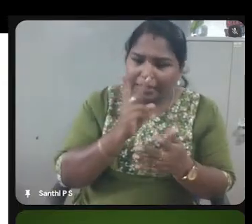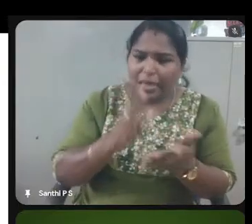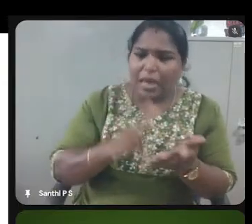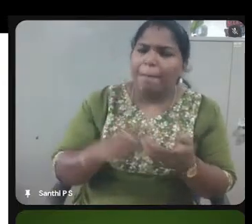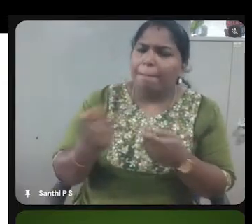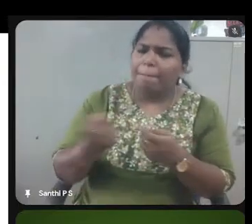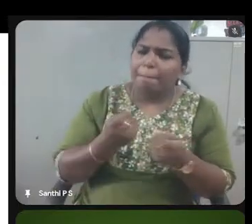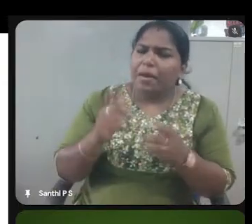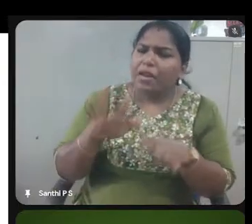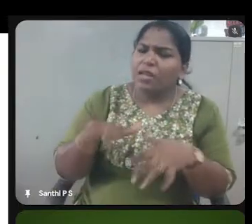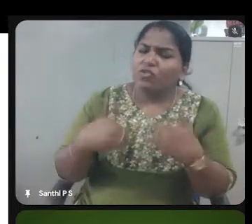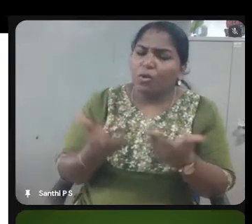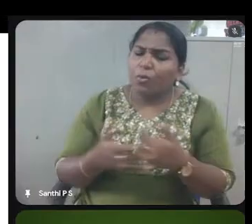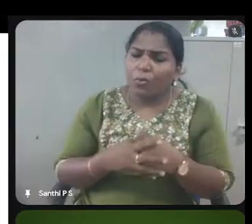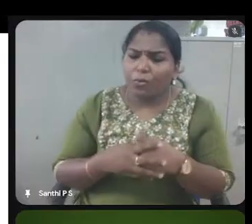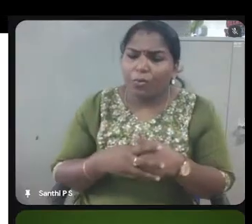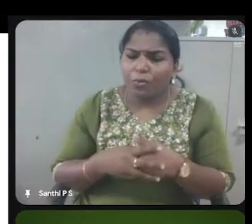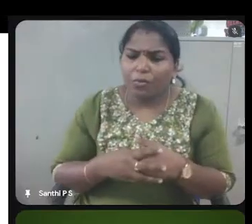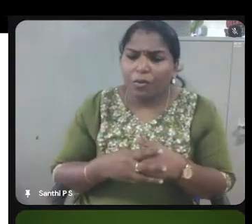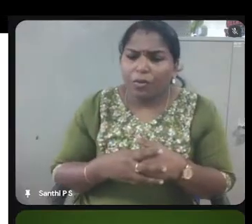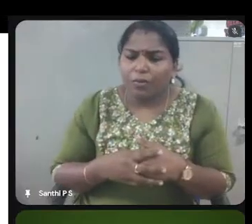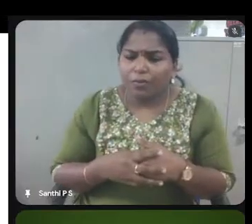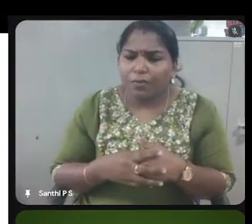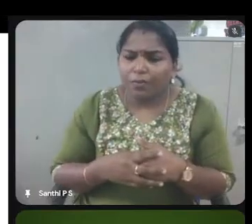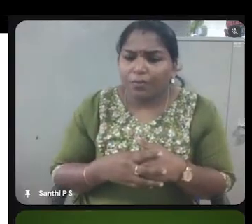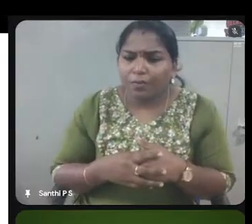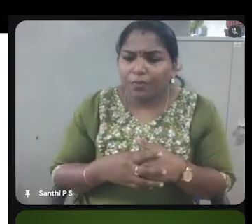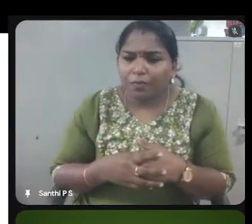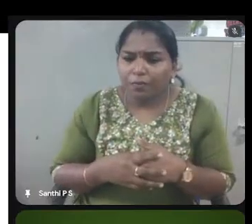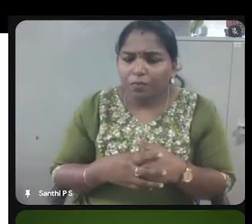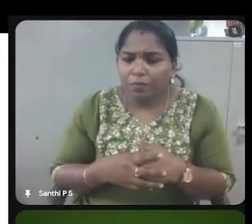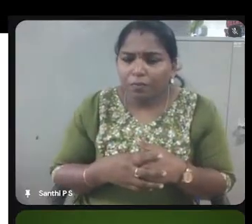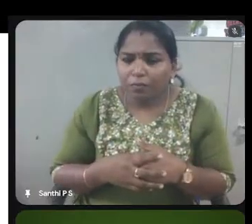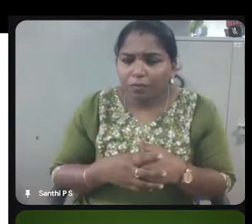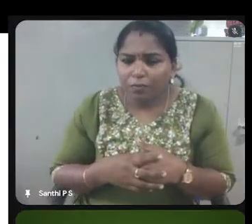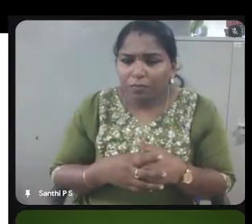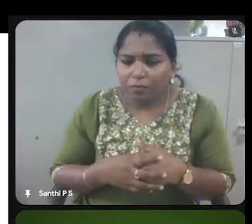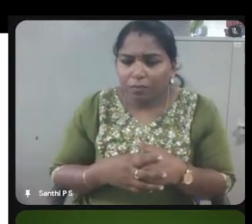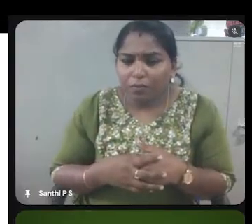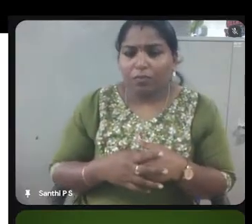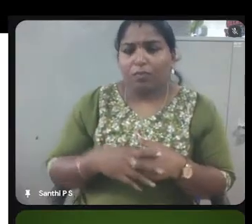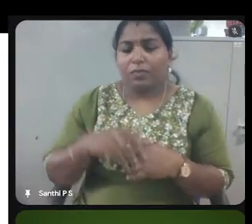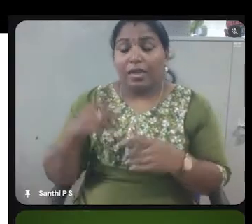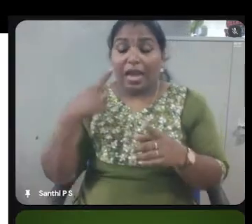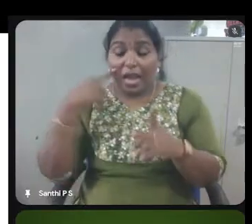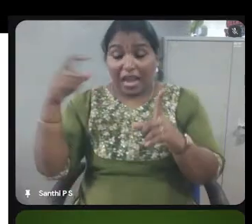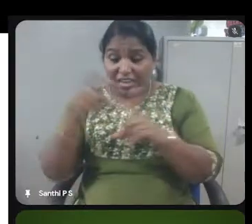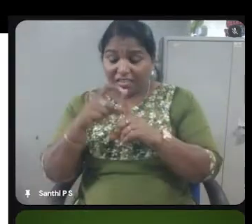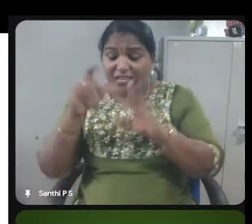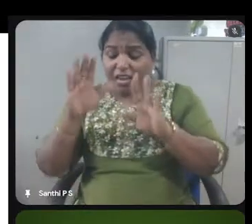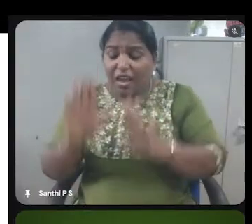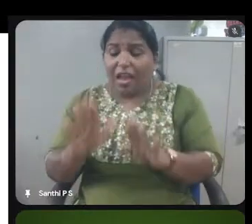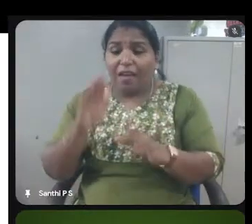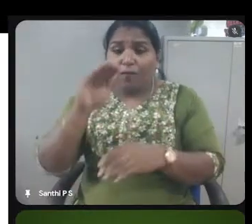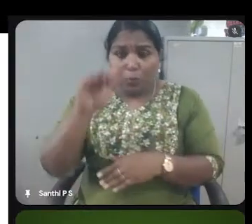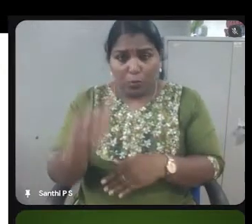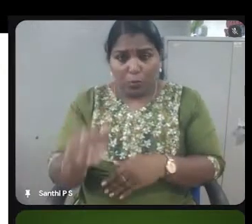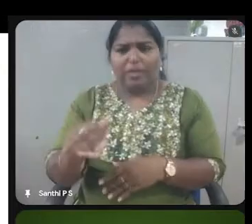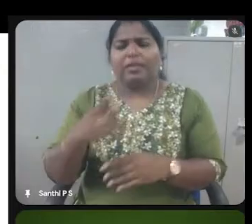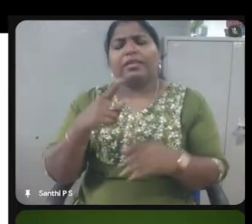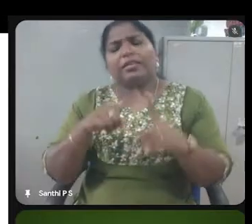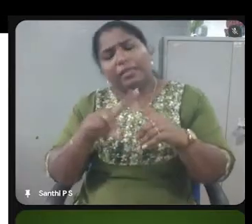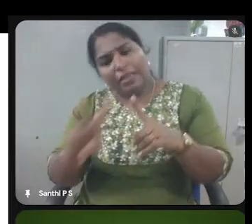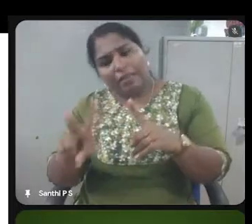എന്ന് പറയുമ്പോ തന്നെ കുട്ടിക്ക് അത് അർത്ഥമായിട്ട് തന്നെയാണോ സ്ക്രീൻ കാണിക്കുന്നത് എന്നുള്ളത് നോക്കണം.